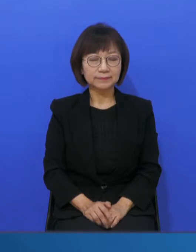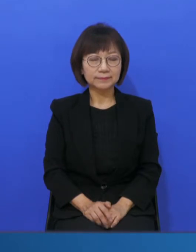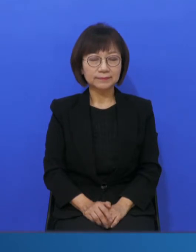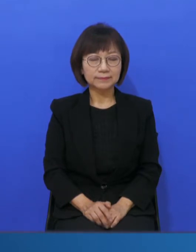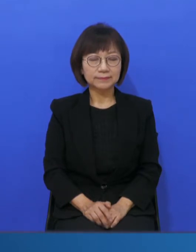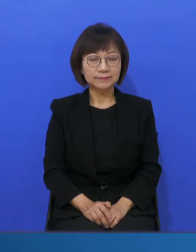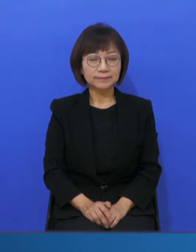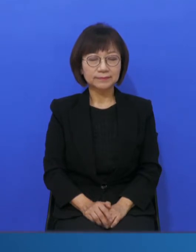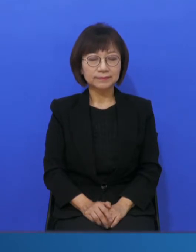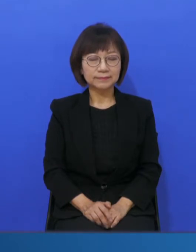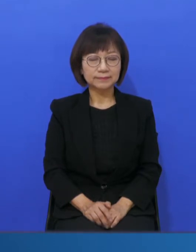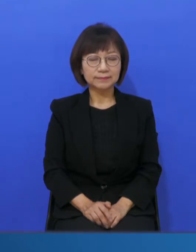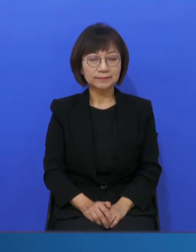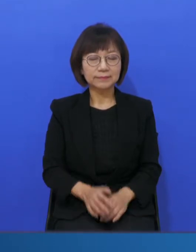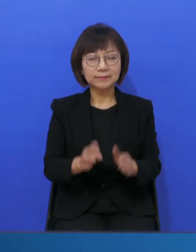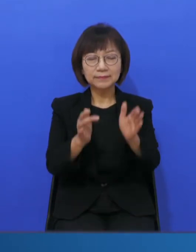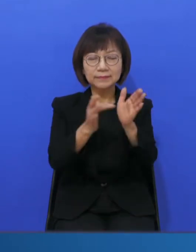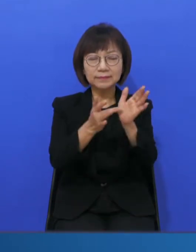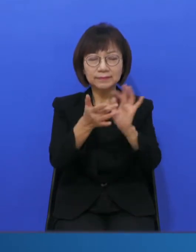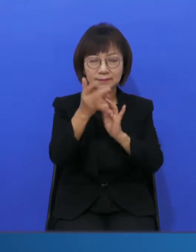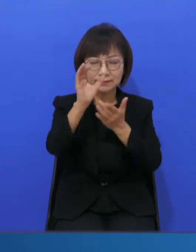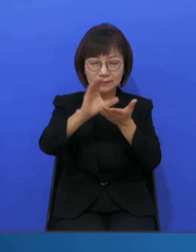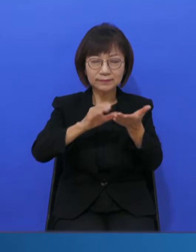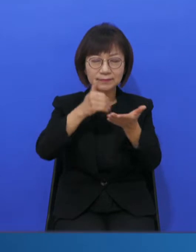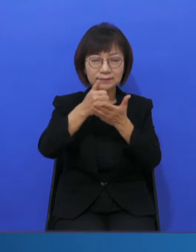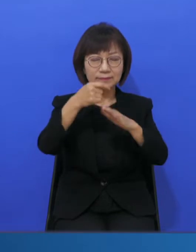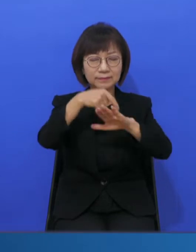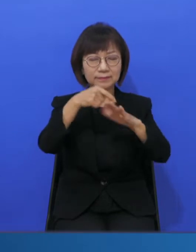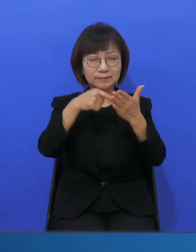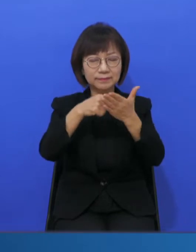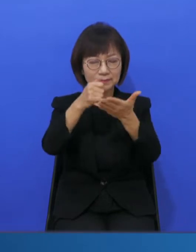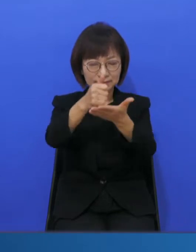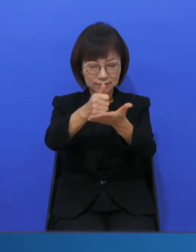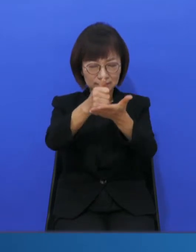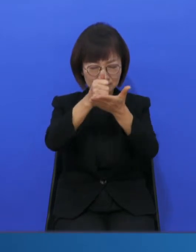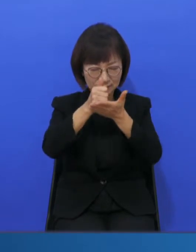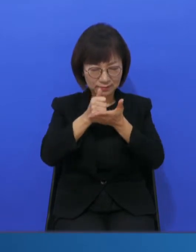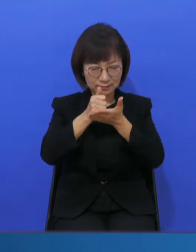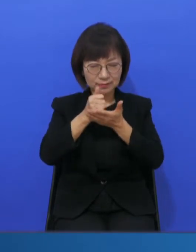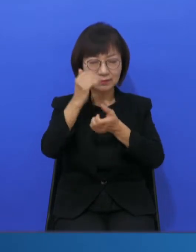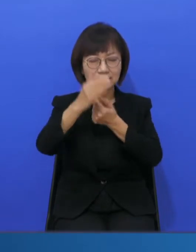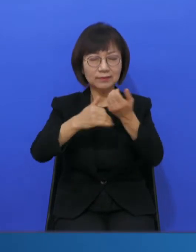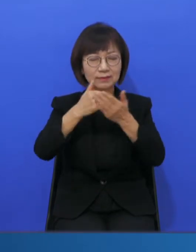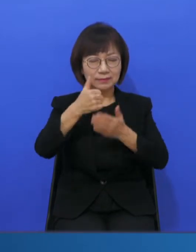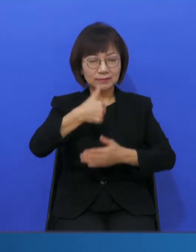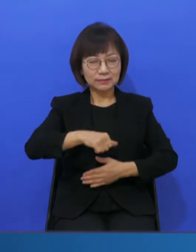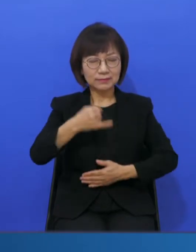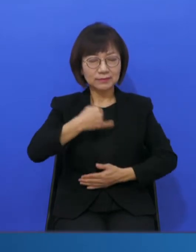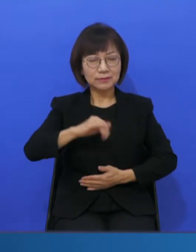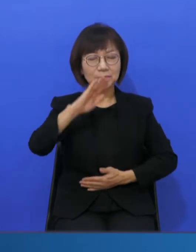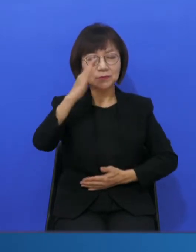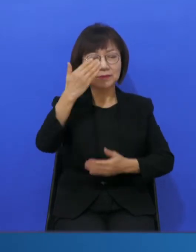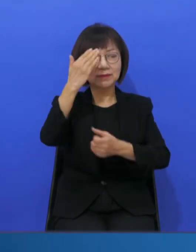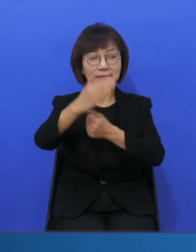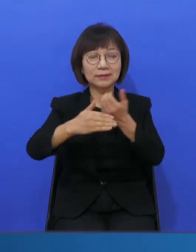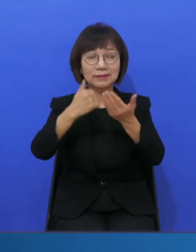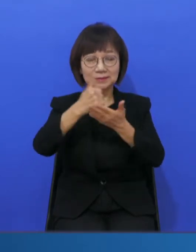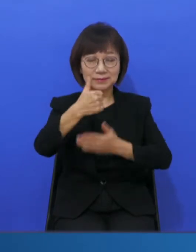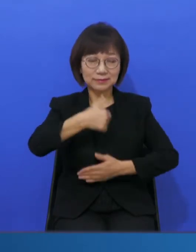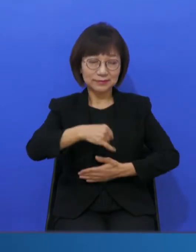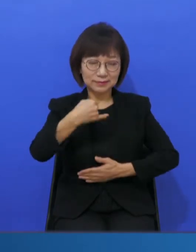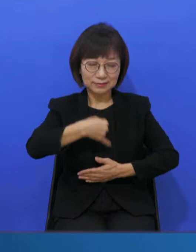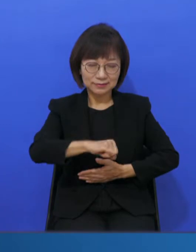Amen. 예수 그리스도를 영접하여 하나님의 자녀된 하나님의 백성들이 오늘